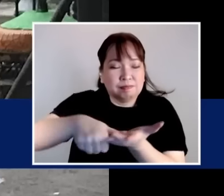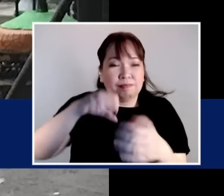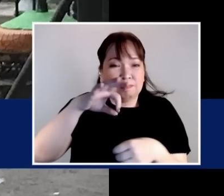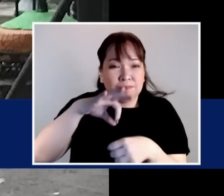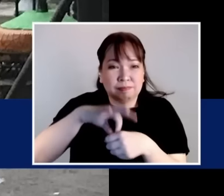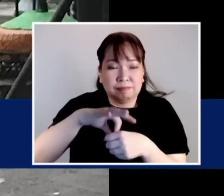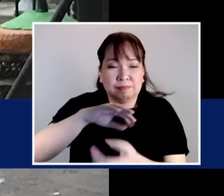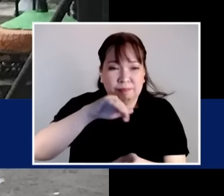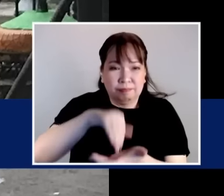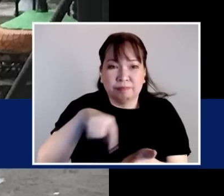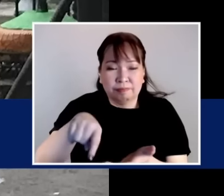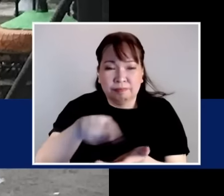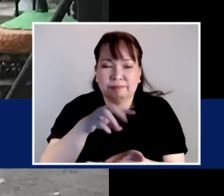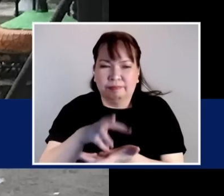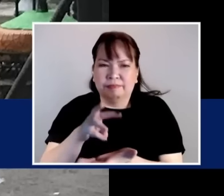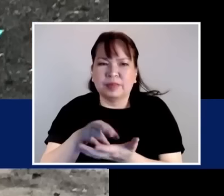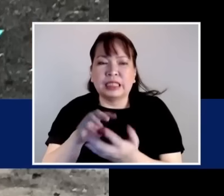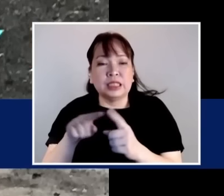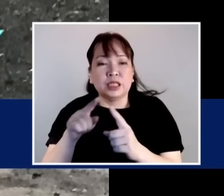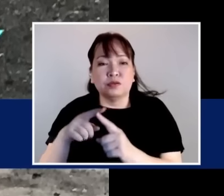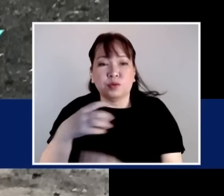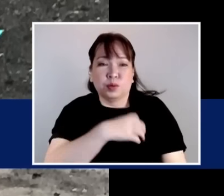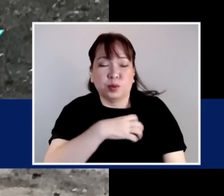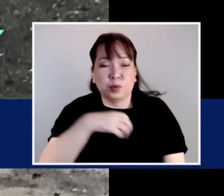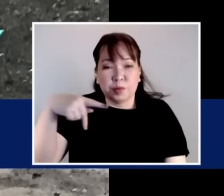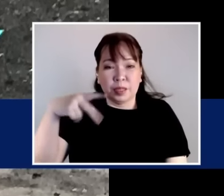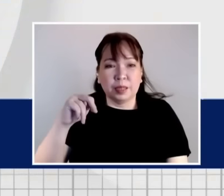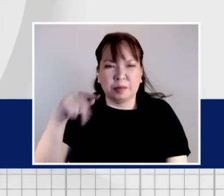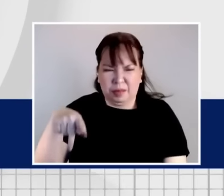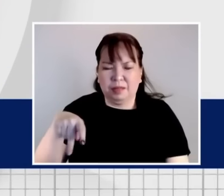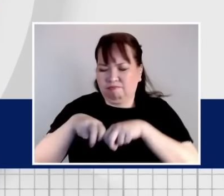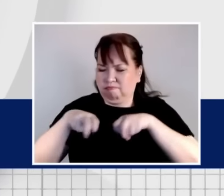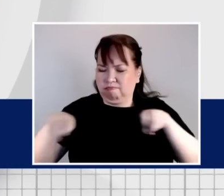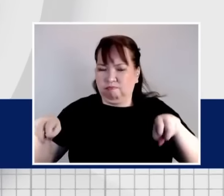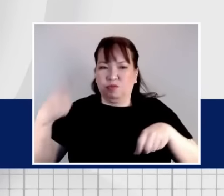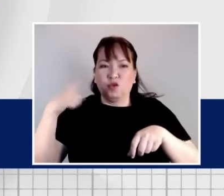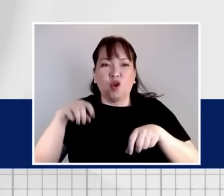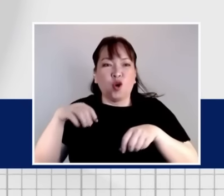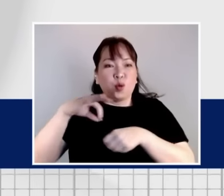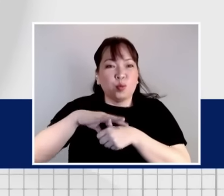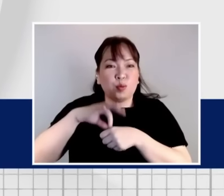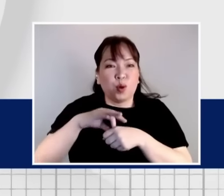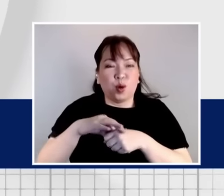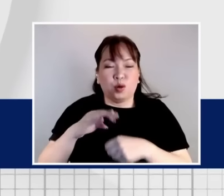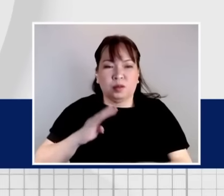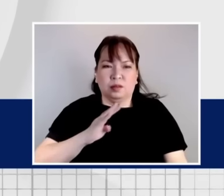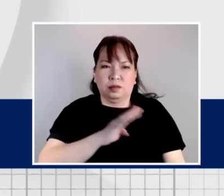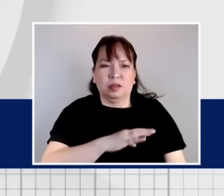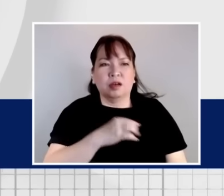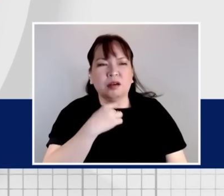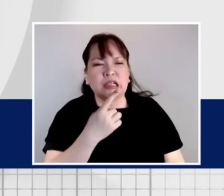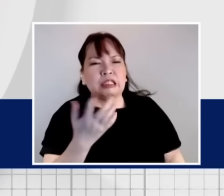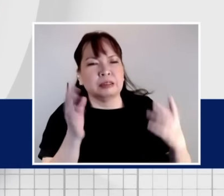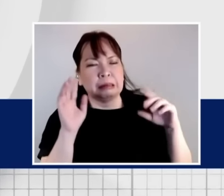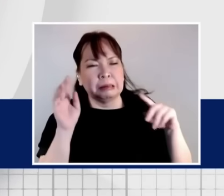Mga miyembro rin ng PNP ang nagsisilbing electoral board. Walang presence of watchers. Ito yung sabi ng